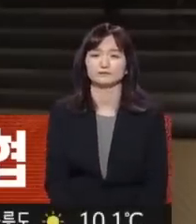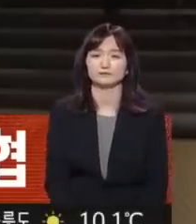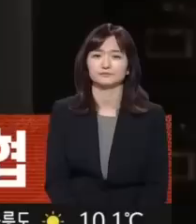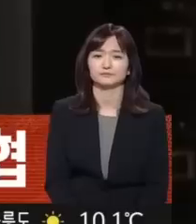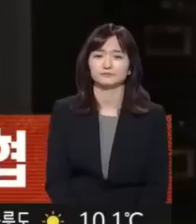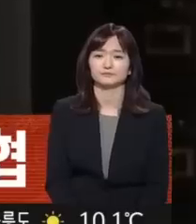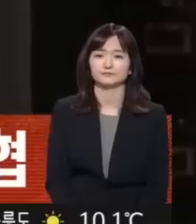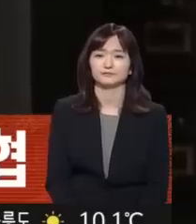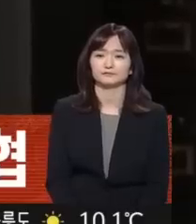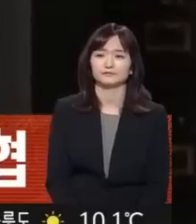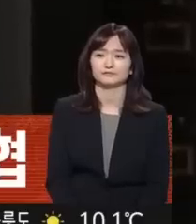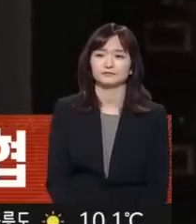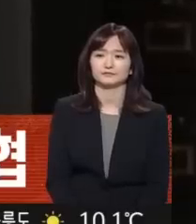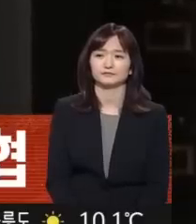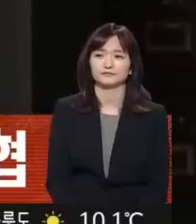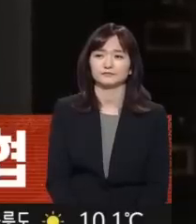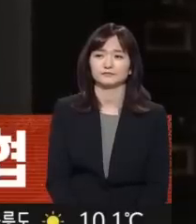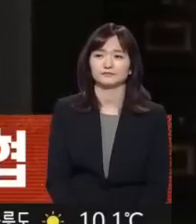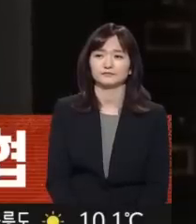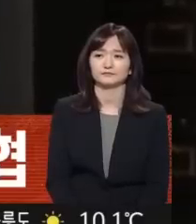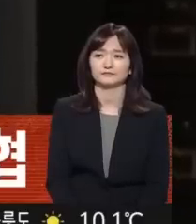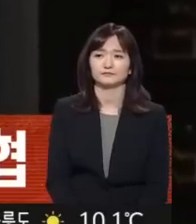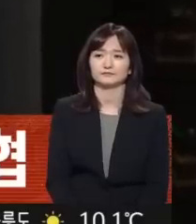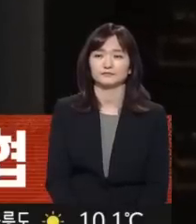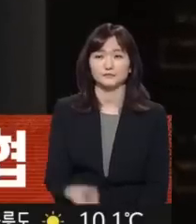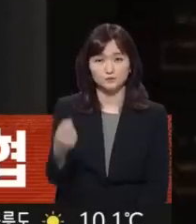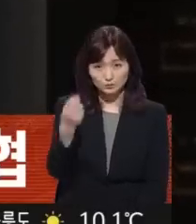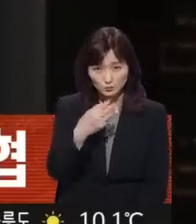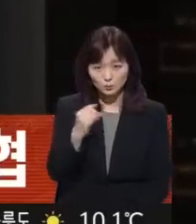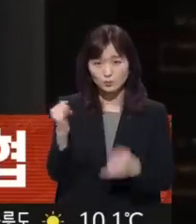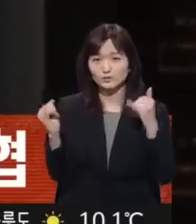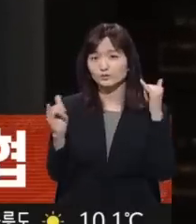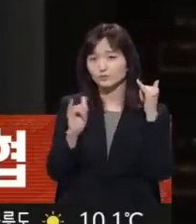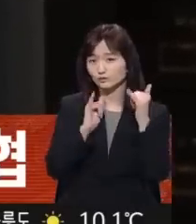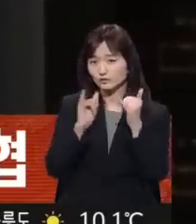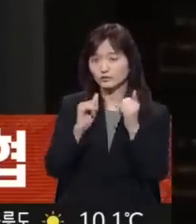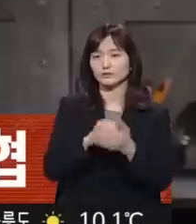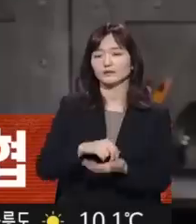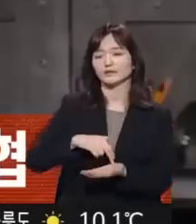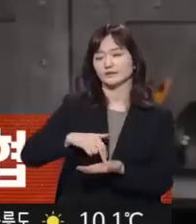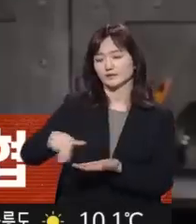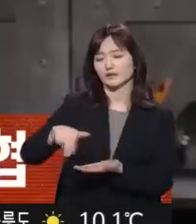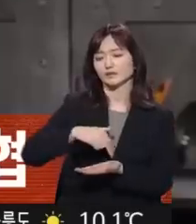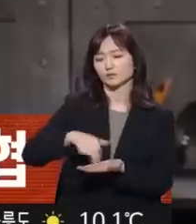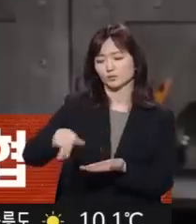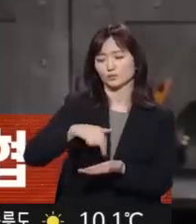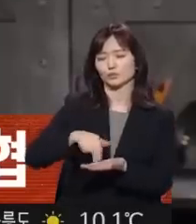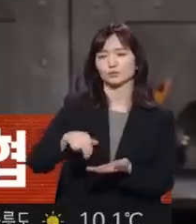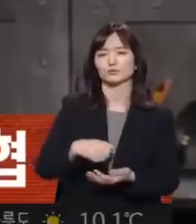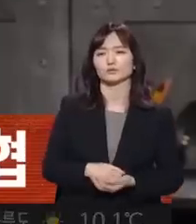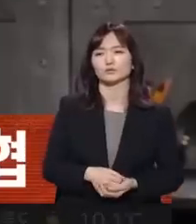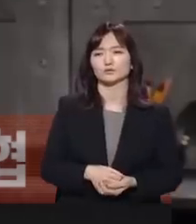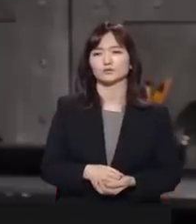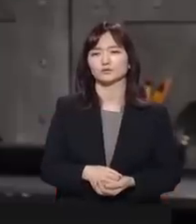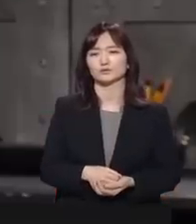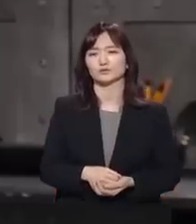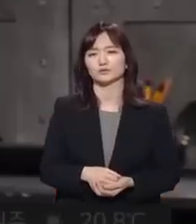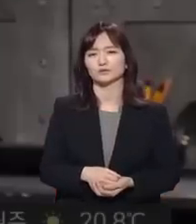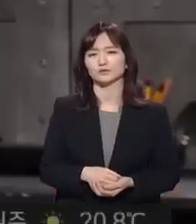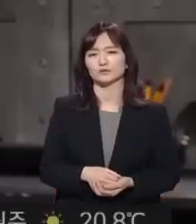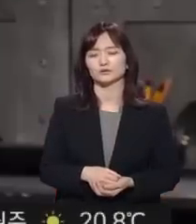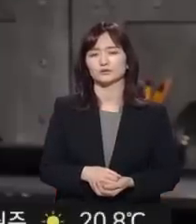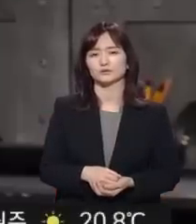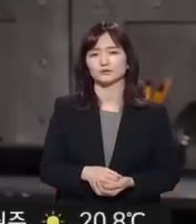다른 또 적반하장식의 연락이 또 있었다면서요, 팀장님. 저는 카톡을 이제 가해자가 보냈었는데 카톡 내용이 두 개입니다. 하나를 보게